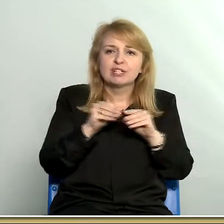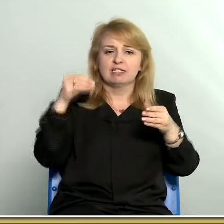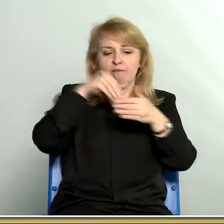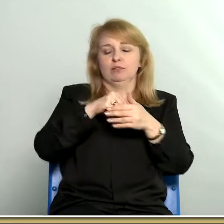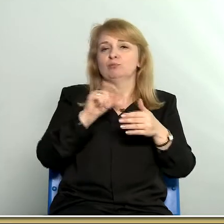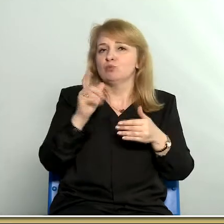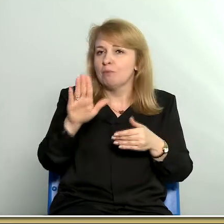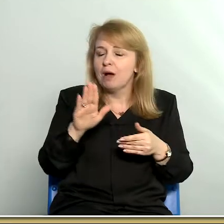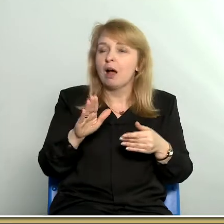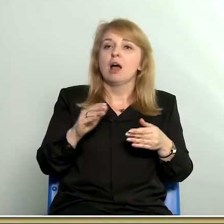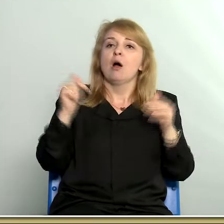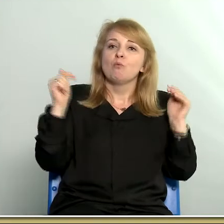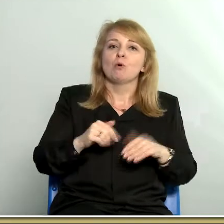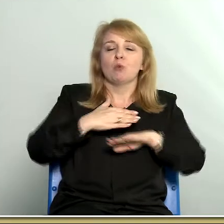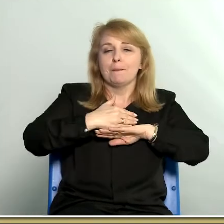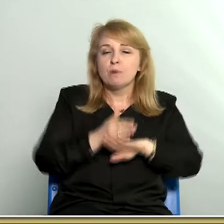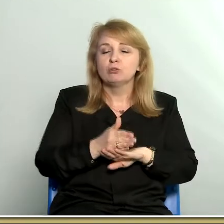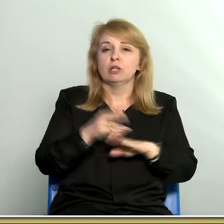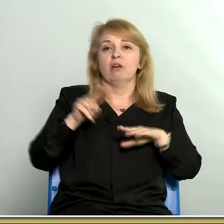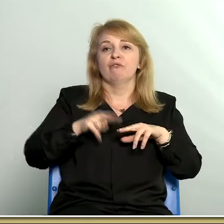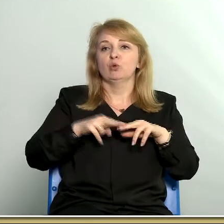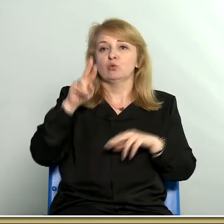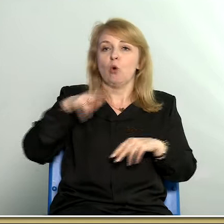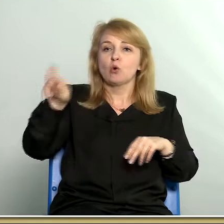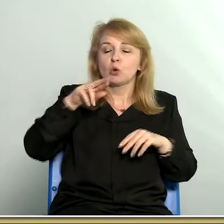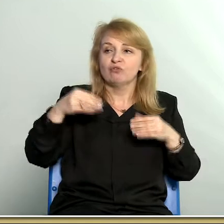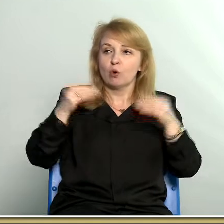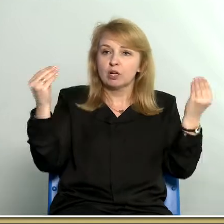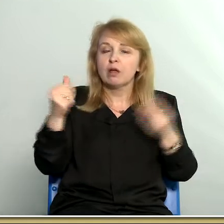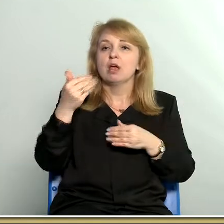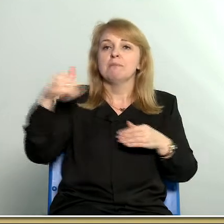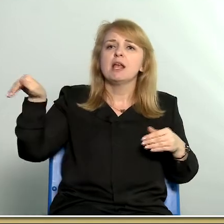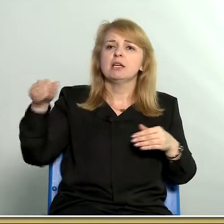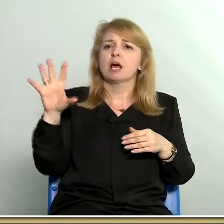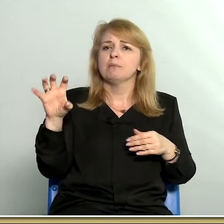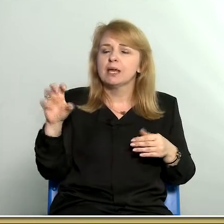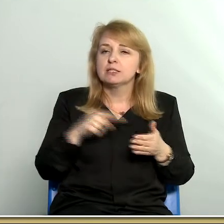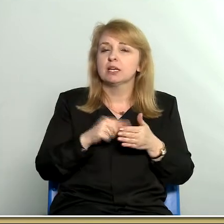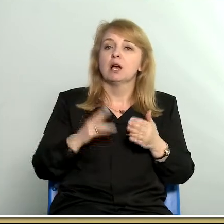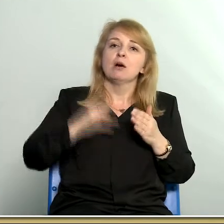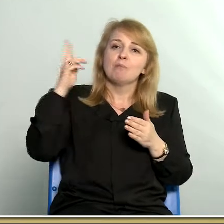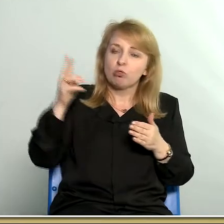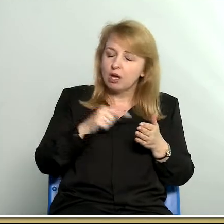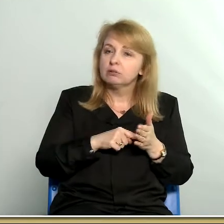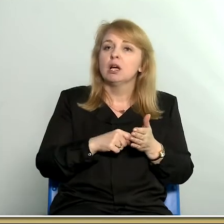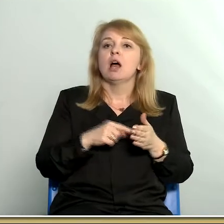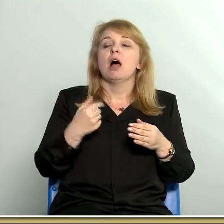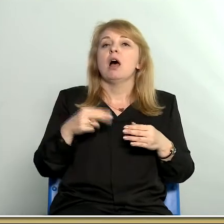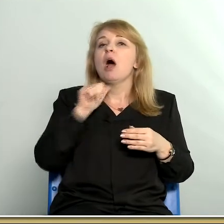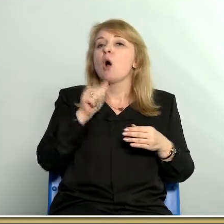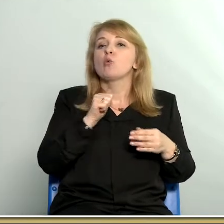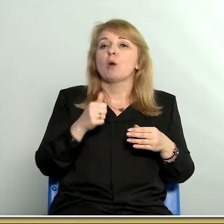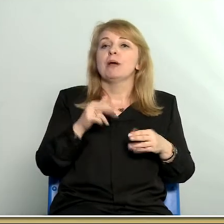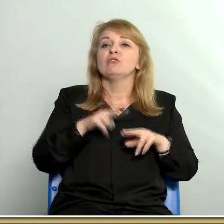programie, możemy podzielić na Europejski Fundusz Rozwoju Regionalnego w kwocie 1,5 mld ponad nawet i Europejski Fundusz